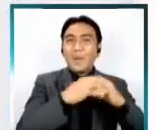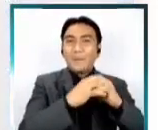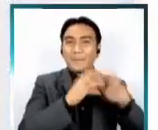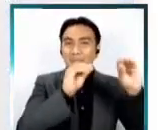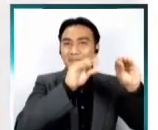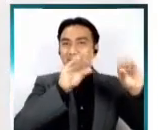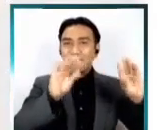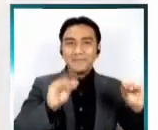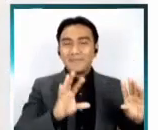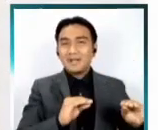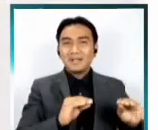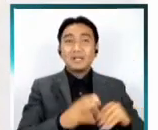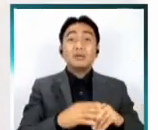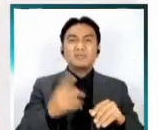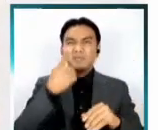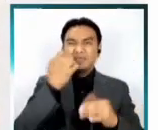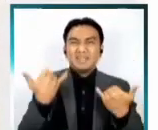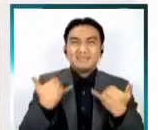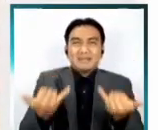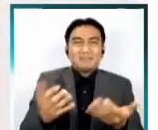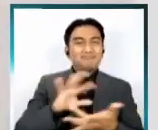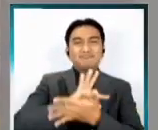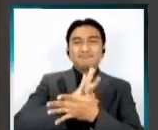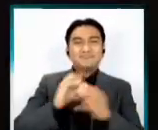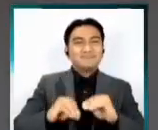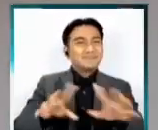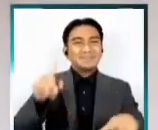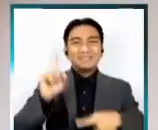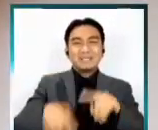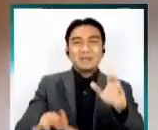sa pandemya ay hindi makakauwi sa Iloilo ngayong Pasko.